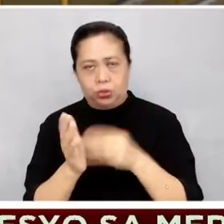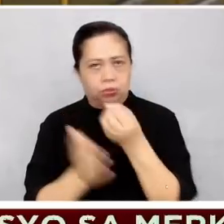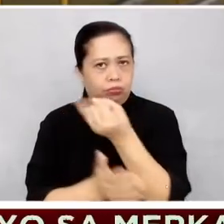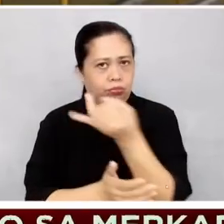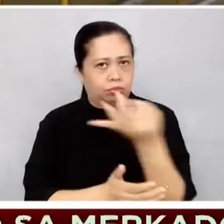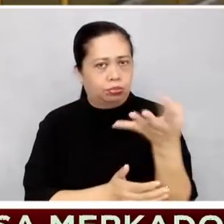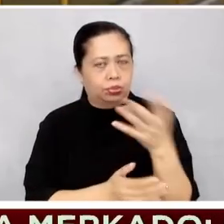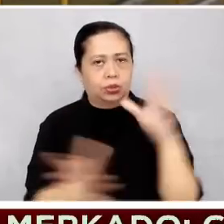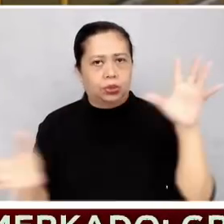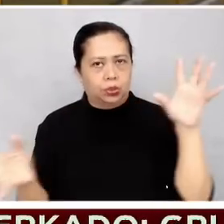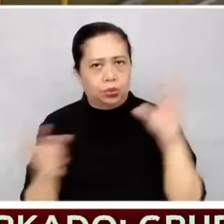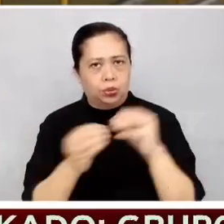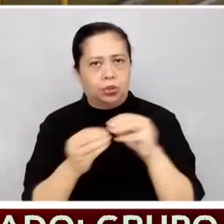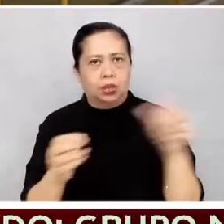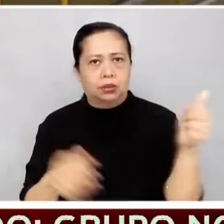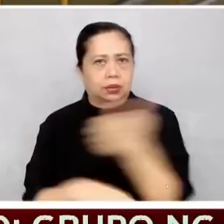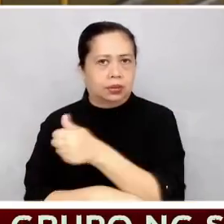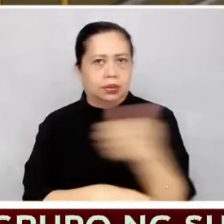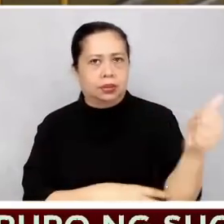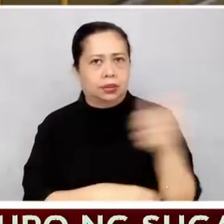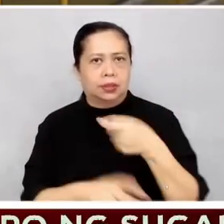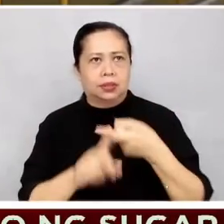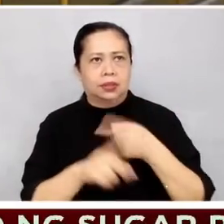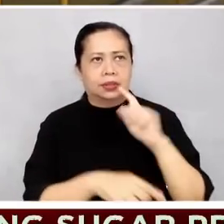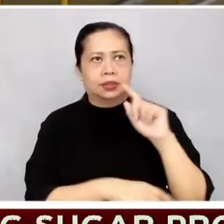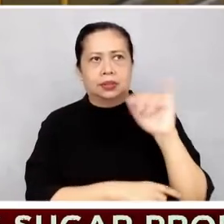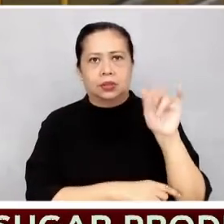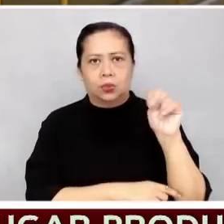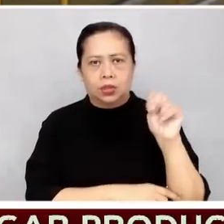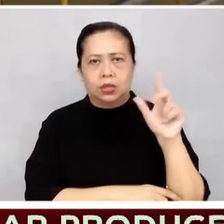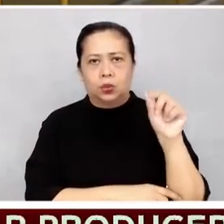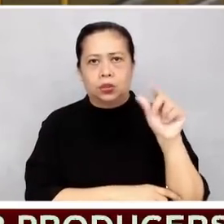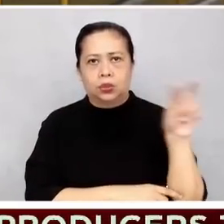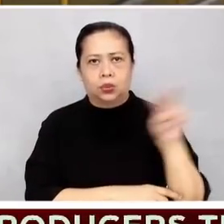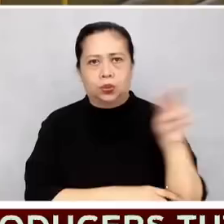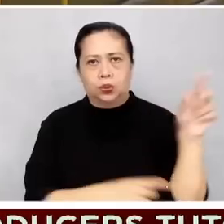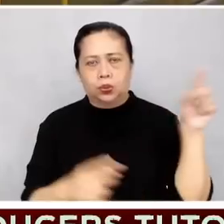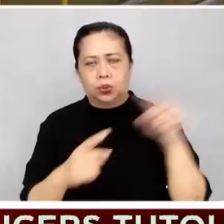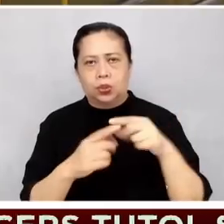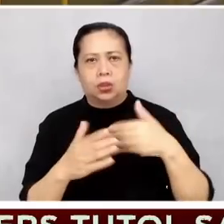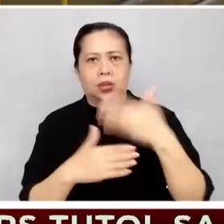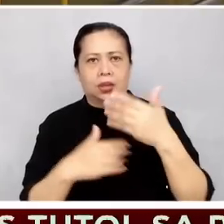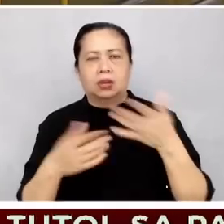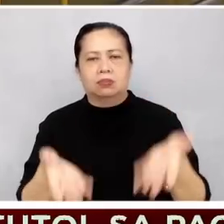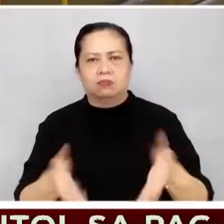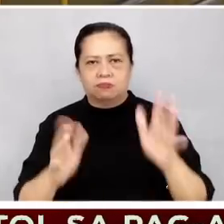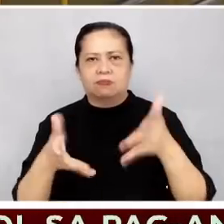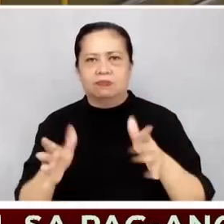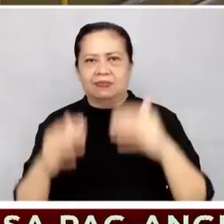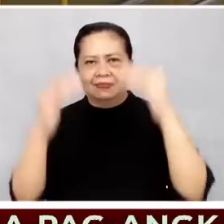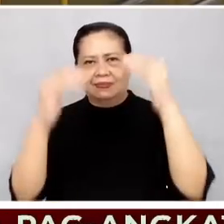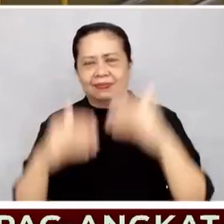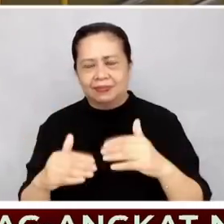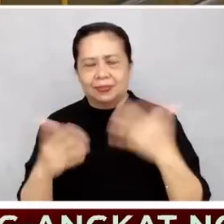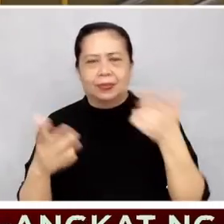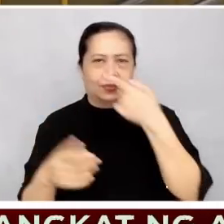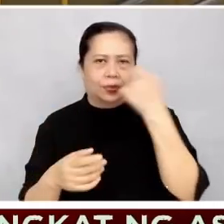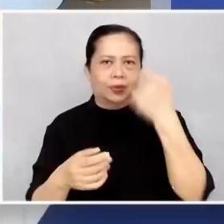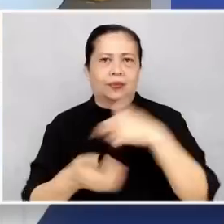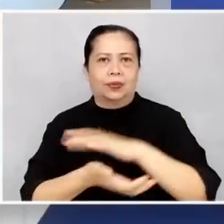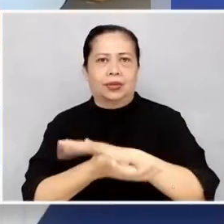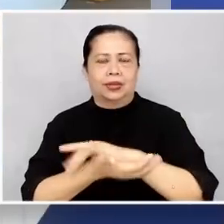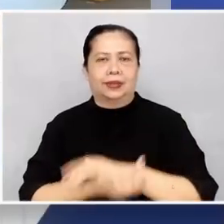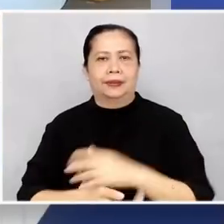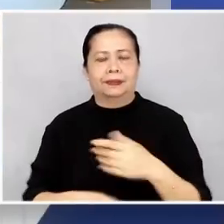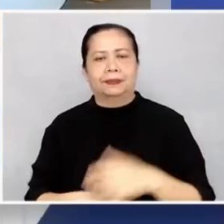mga kabuuang bumiyahe simula nitong Enero ng 2022 kasunod naman ng pagluluwag ng restriction sa COVID-19. Henry.